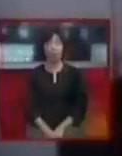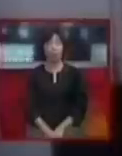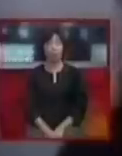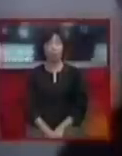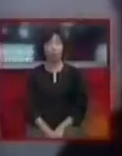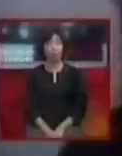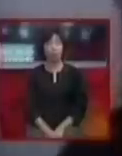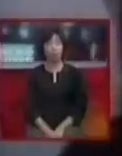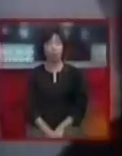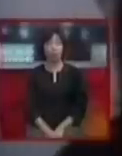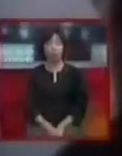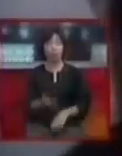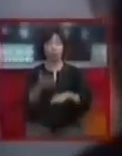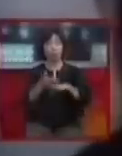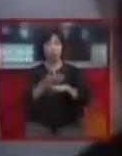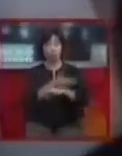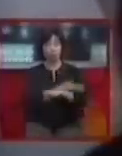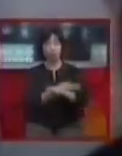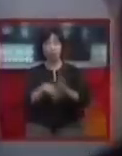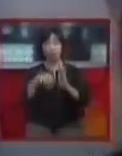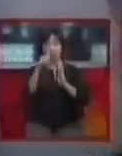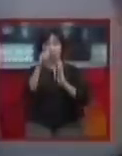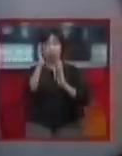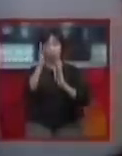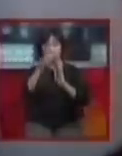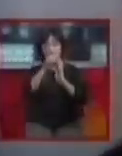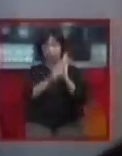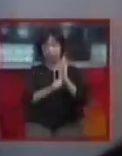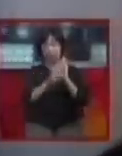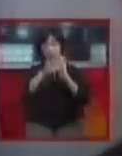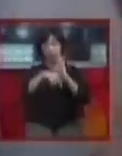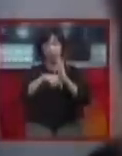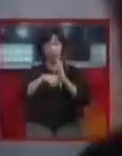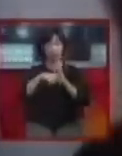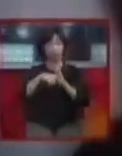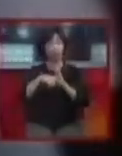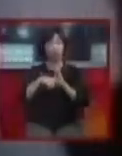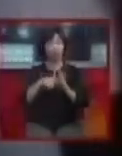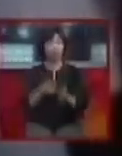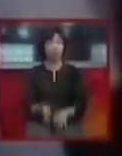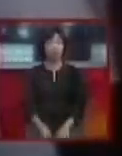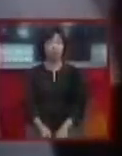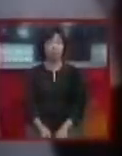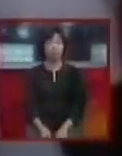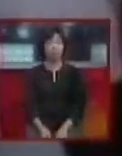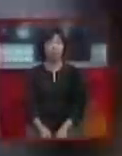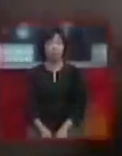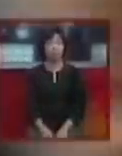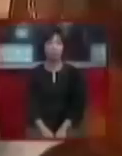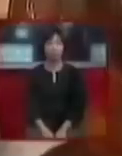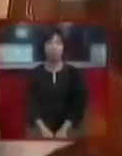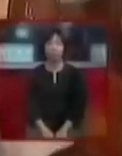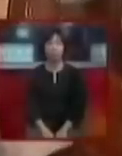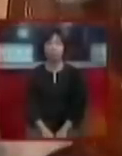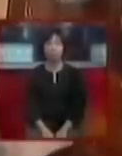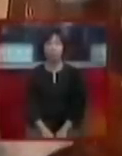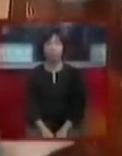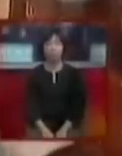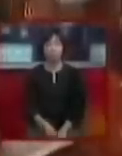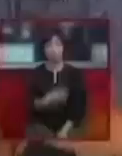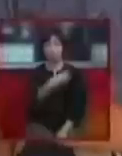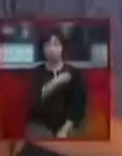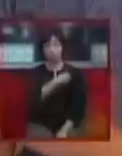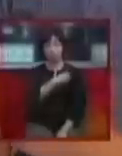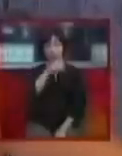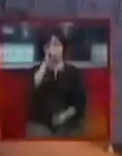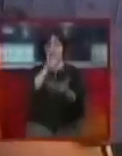Ikaw daw siyempre kailangan pa rin natin ang prayers kasi iba naman yung tama niya eh, training. Kumbinsido